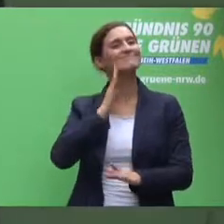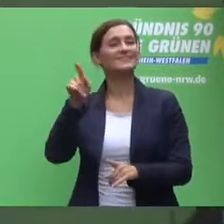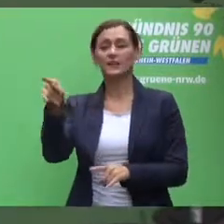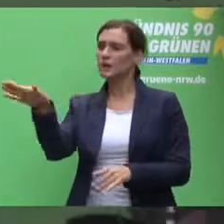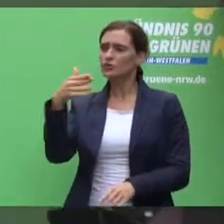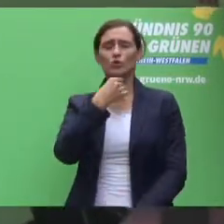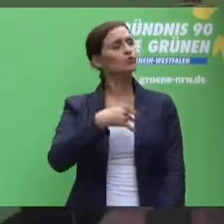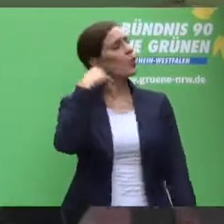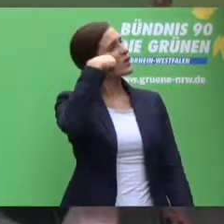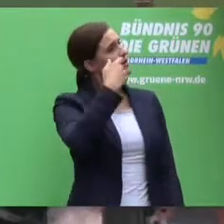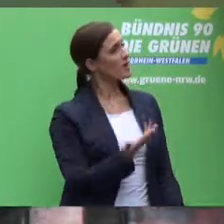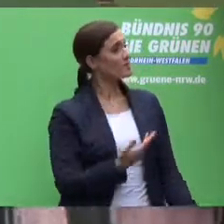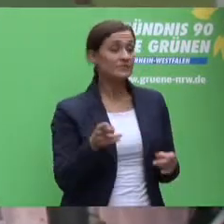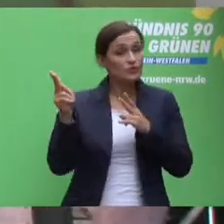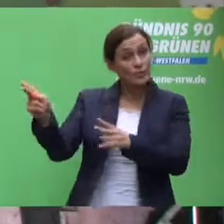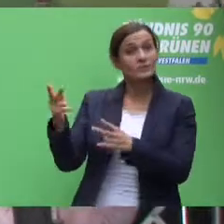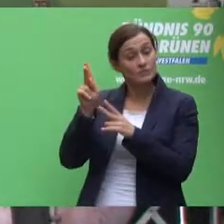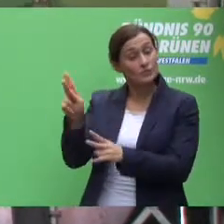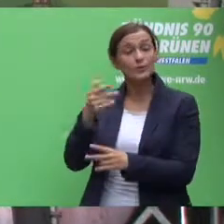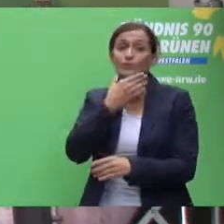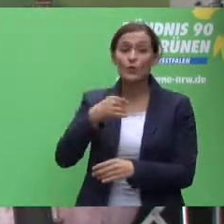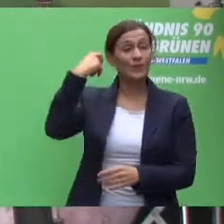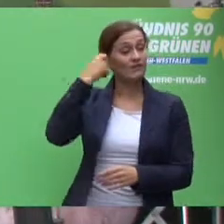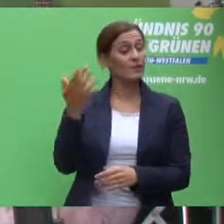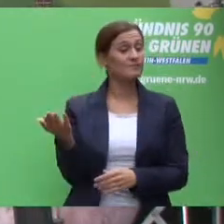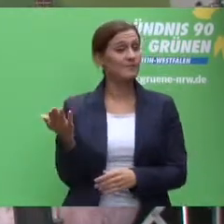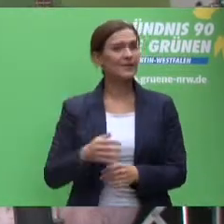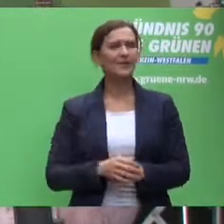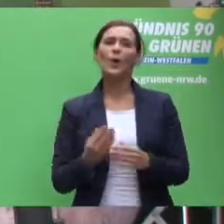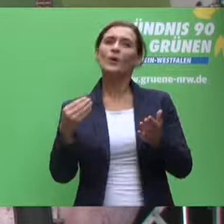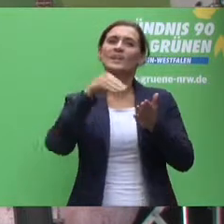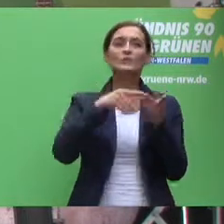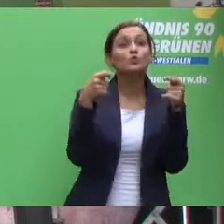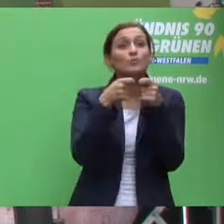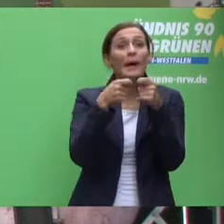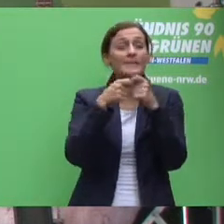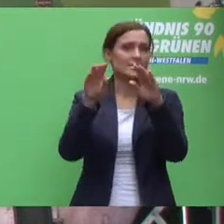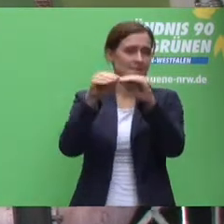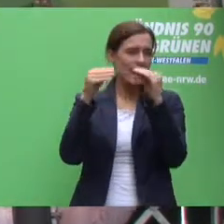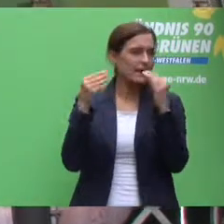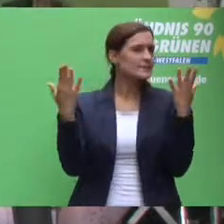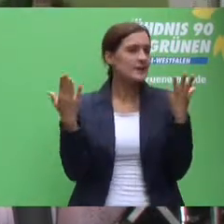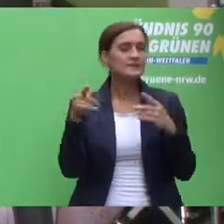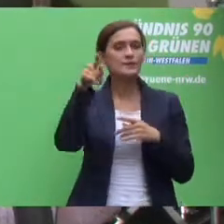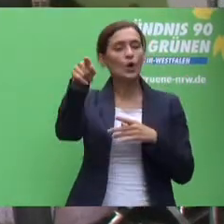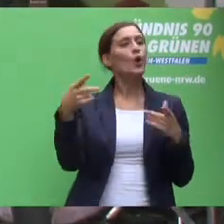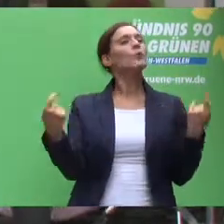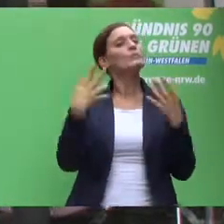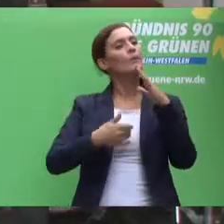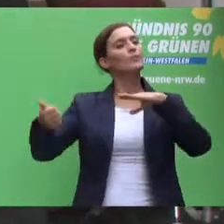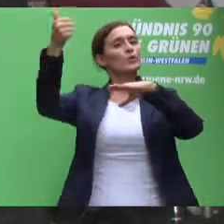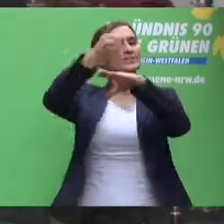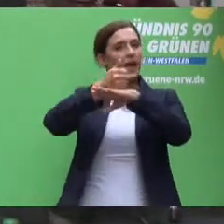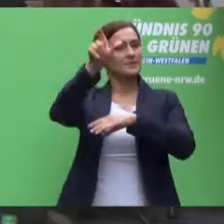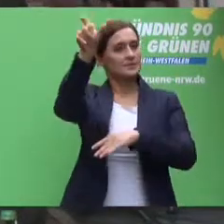auch. Schöner Film. Und ganz spannende Nachricht, die Bundeskanzlerin kann